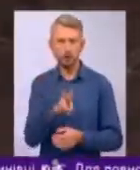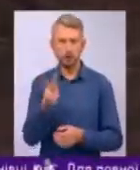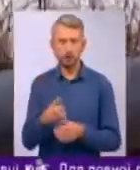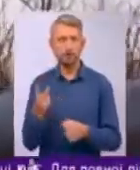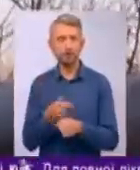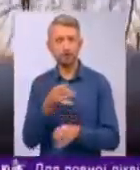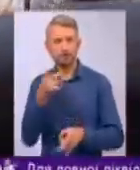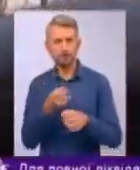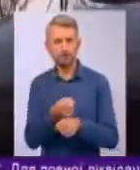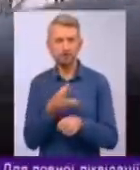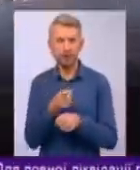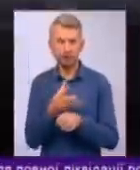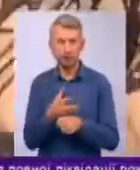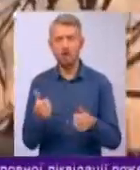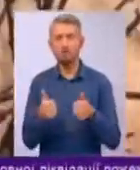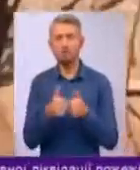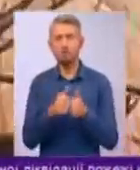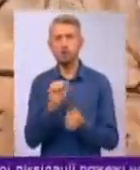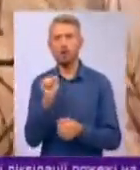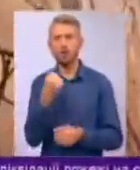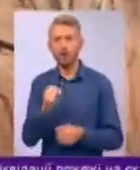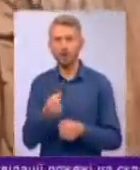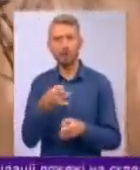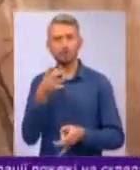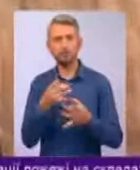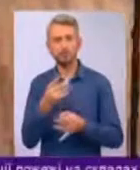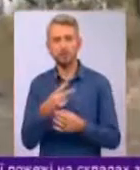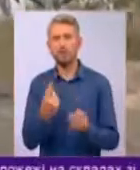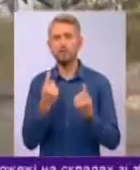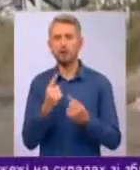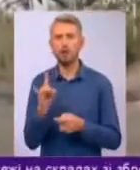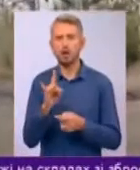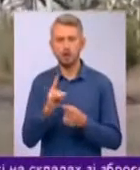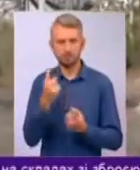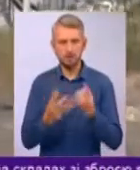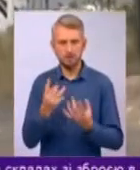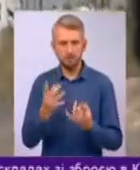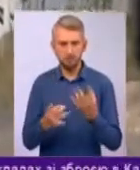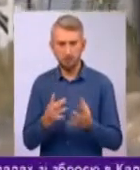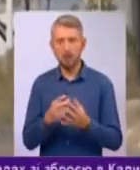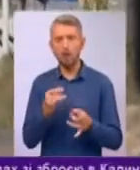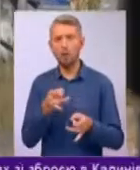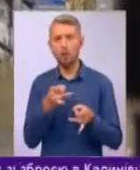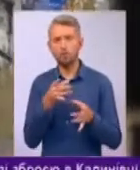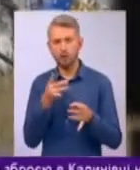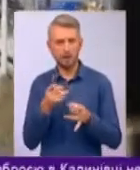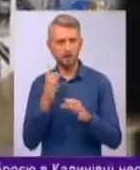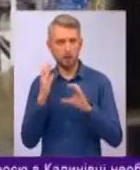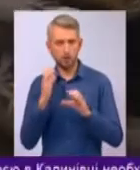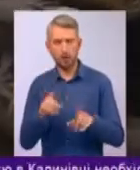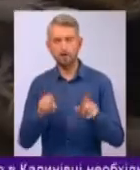двічі били з танка поблизу Авдіївки, випустили 20 великокаліберних мін та обстріляли з гранатометів. Також під